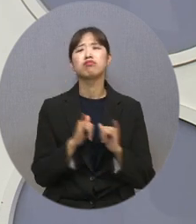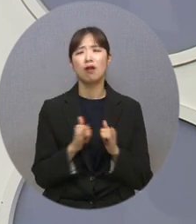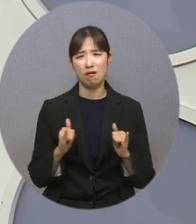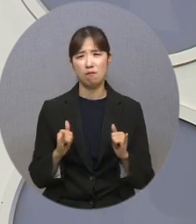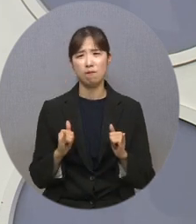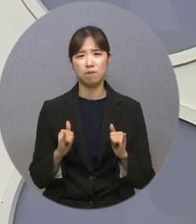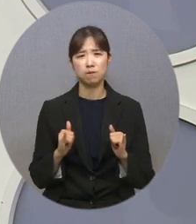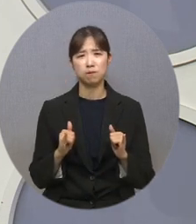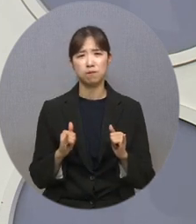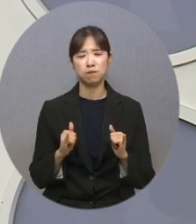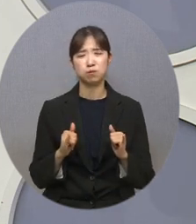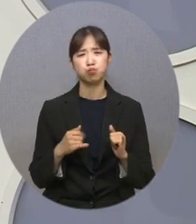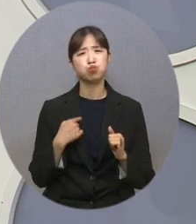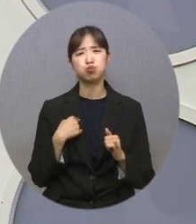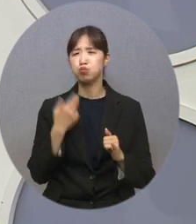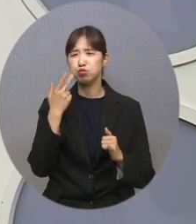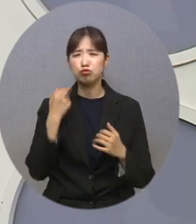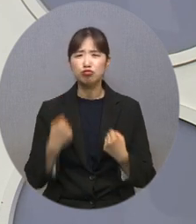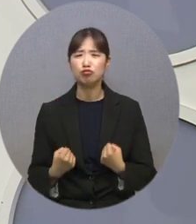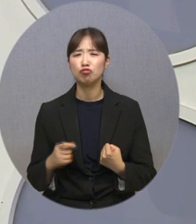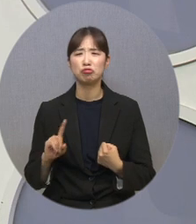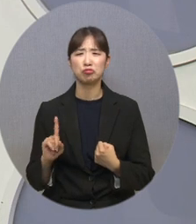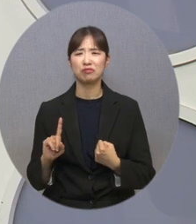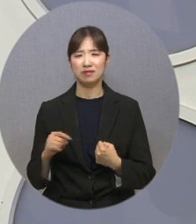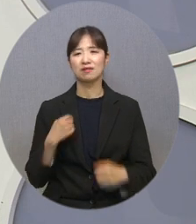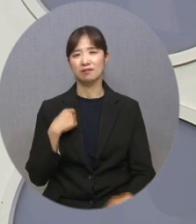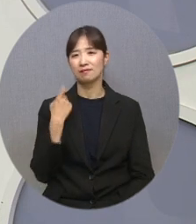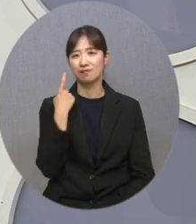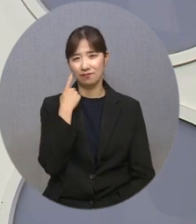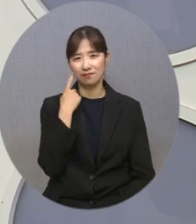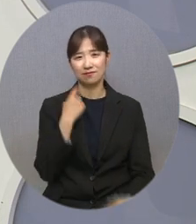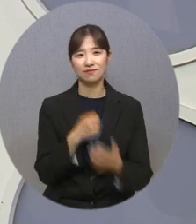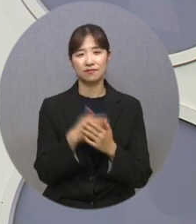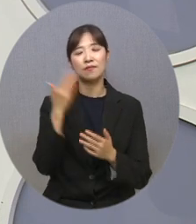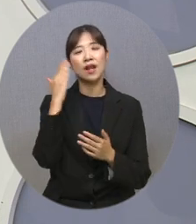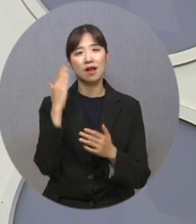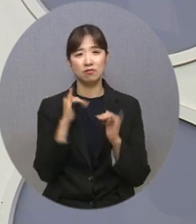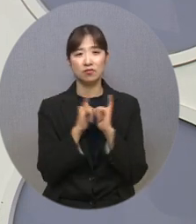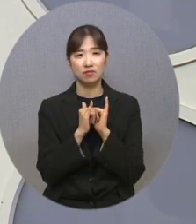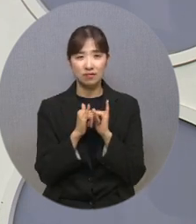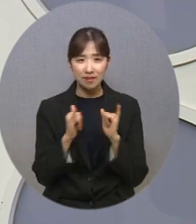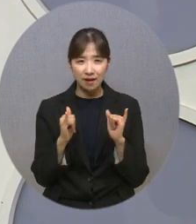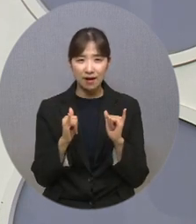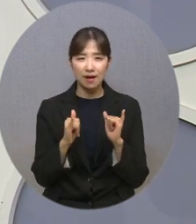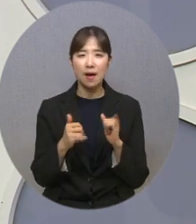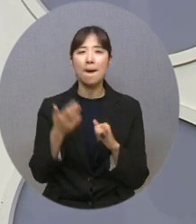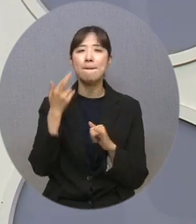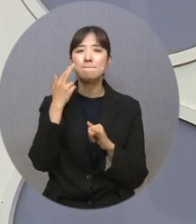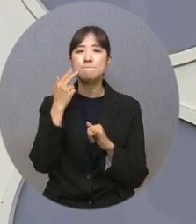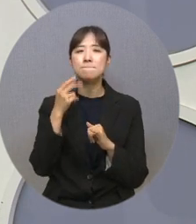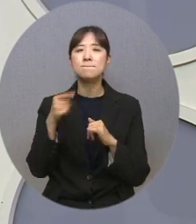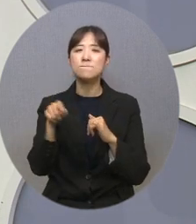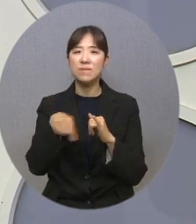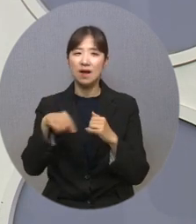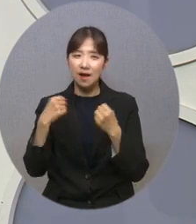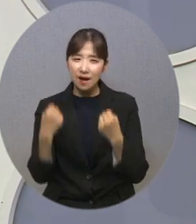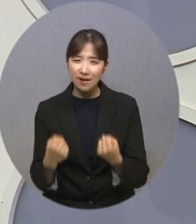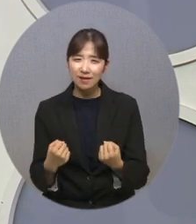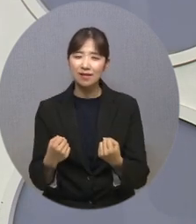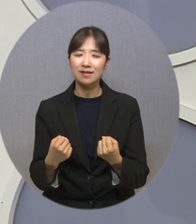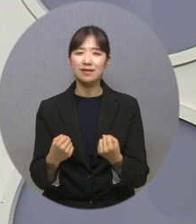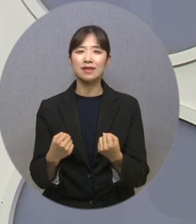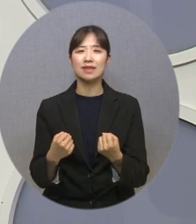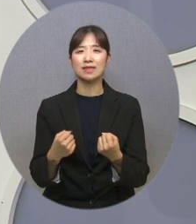한국 사람인데. 그러면서 생각을 했습니다. 우리 한국 사람들은 미국에 있는 많은 타민족